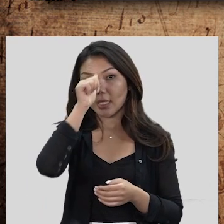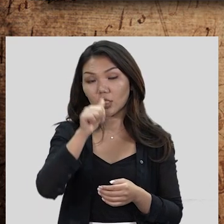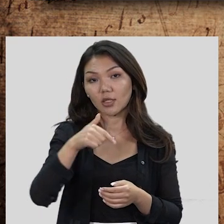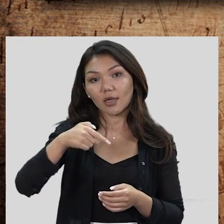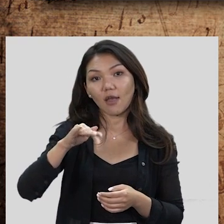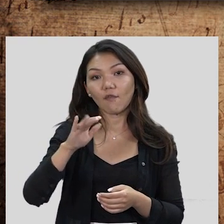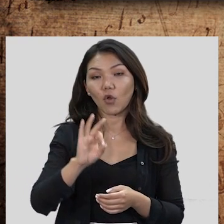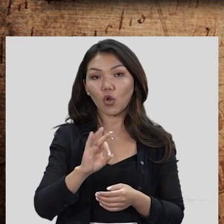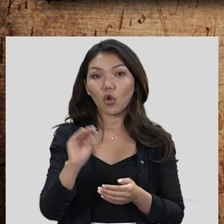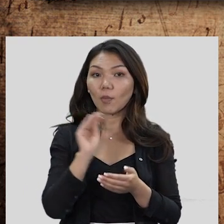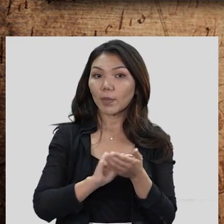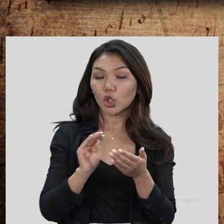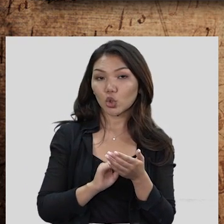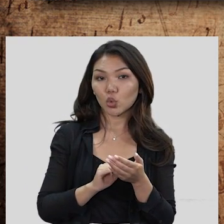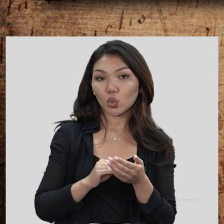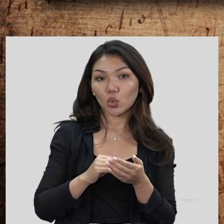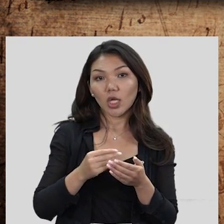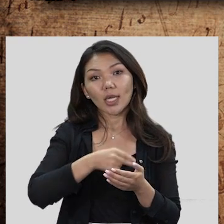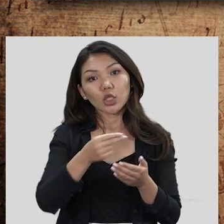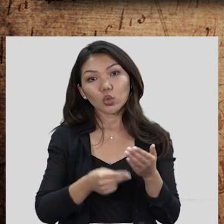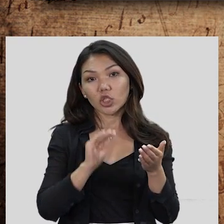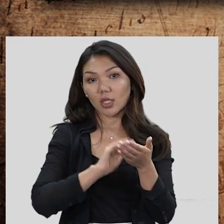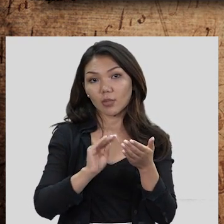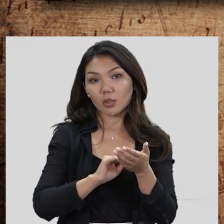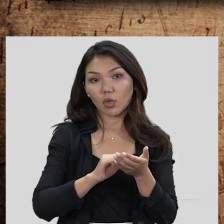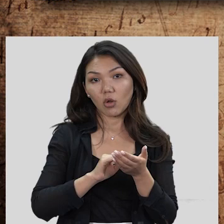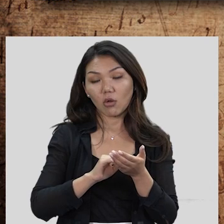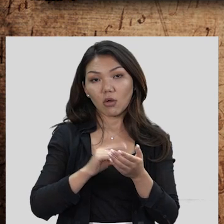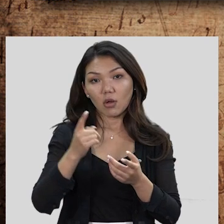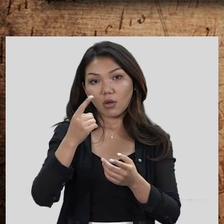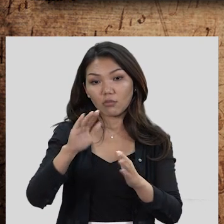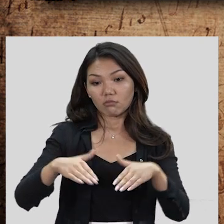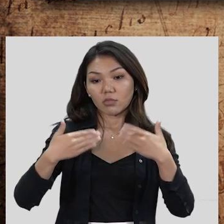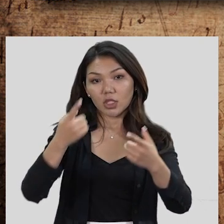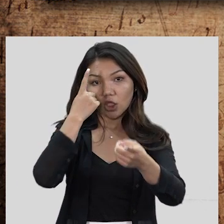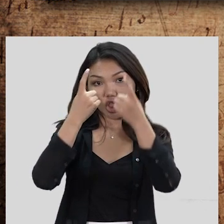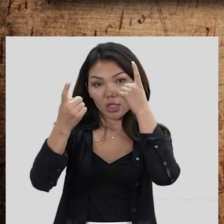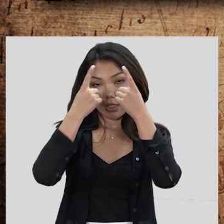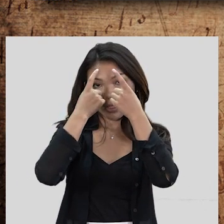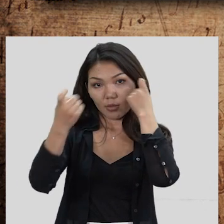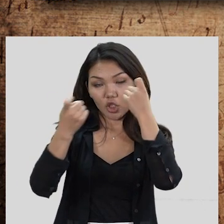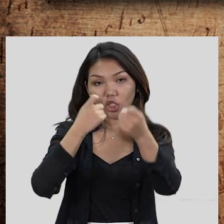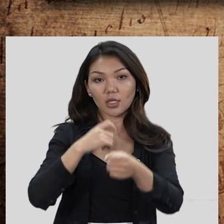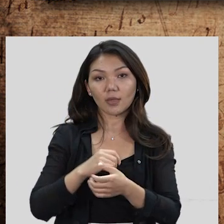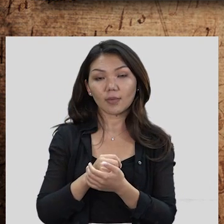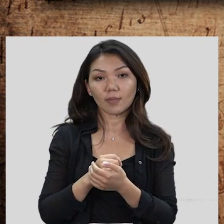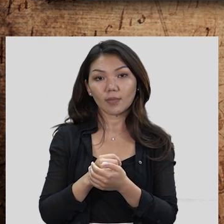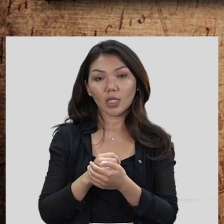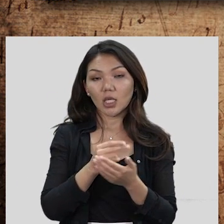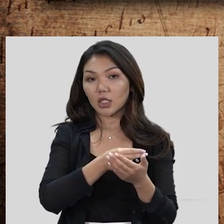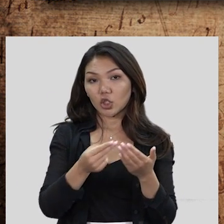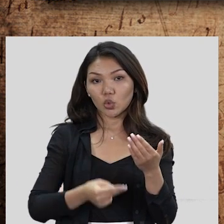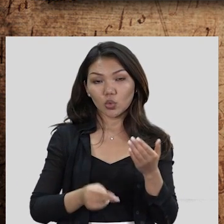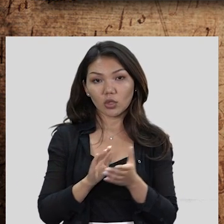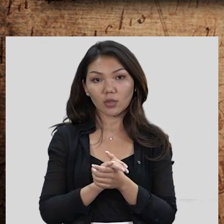графа пишу рисуночные письмо способ передачи сообщения при помощи последовательности рисунков считается древнейшей